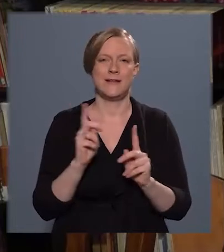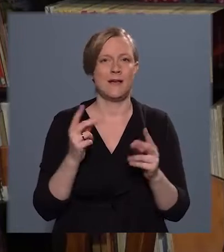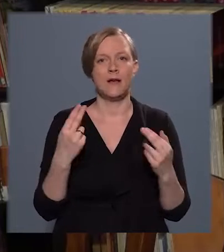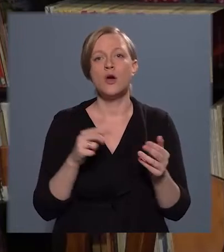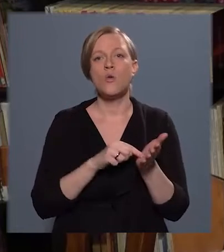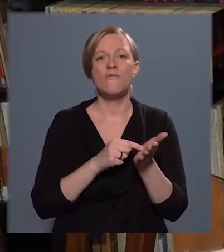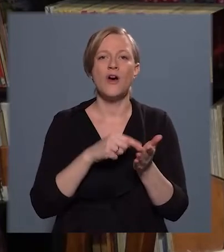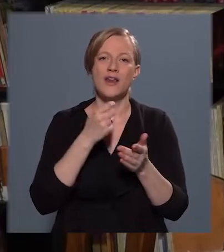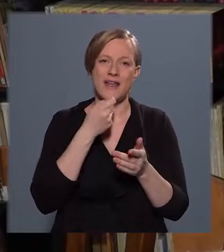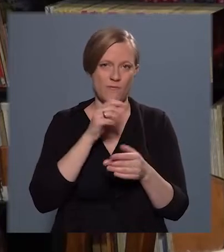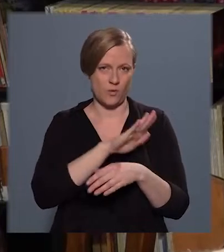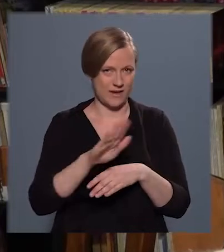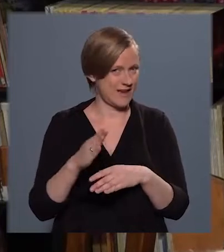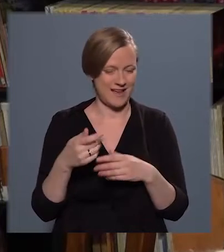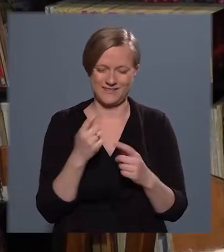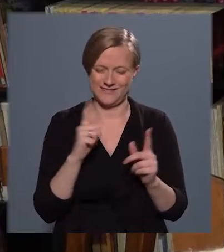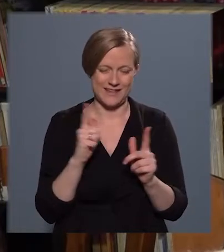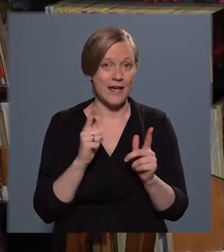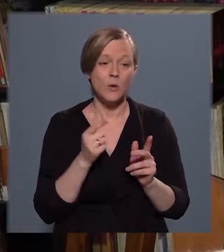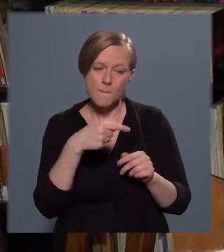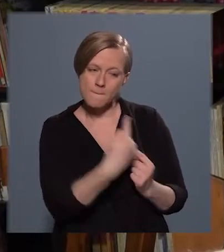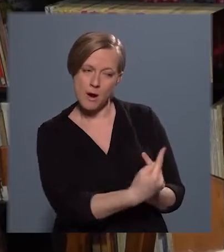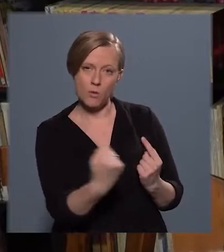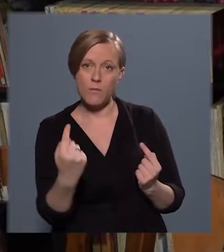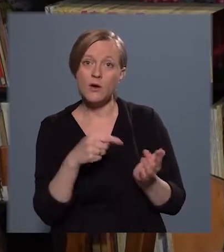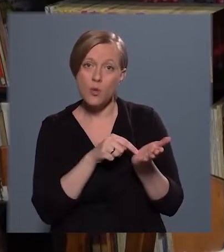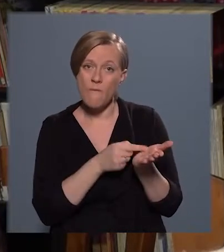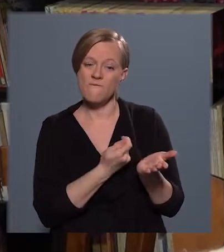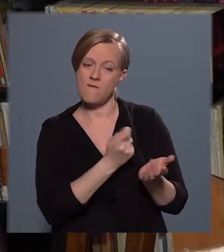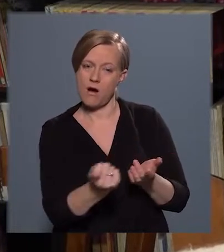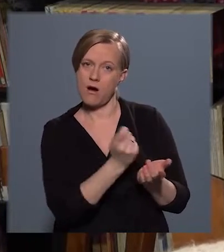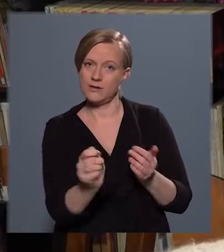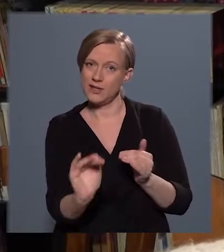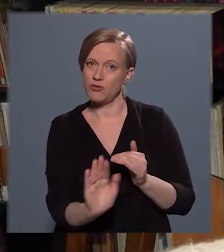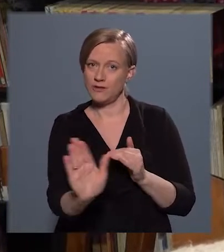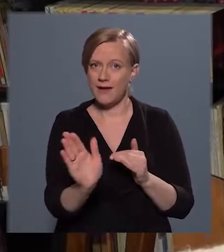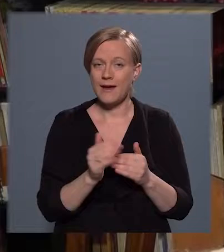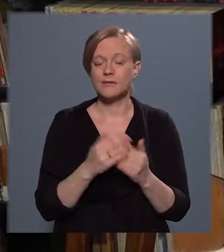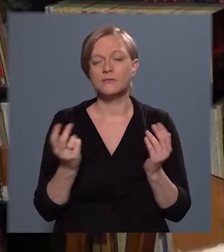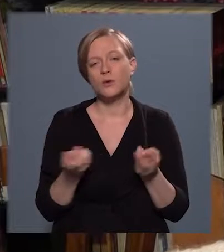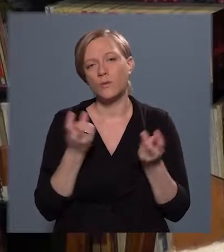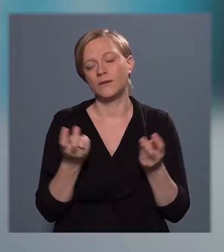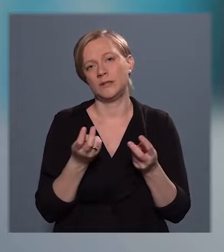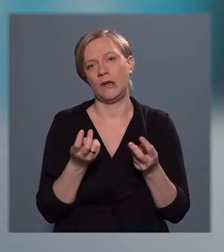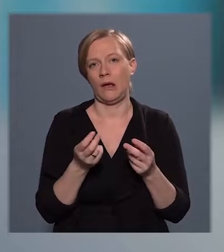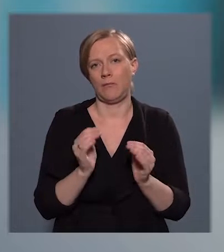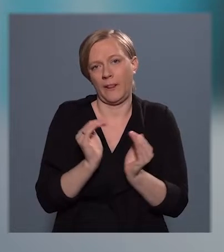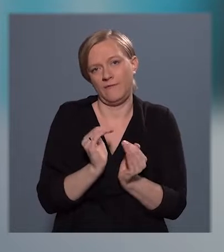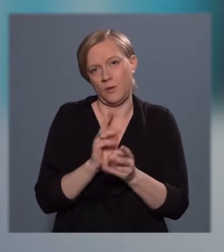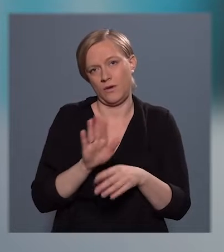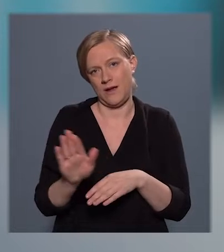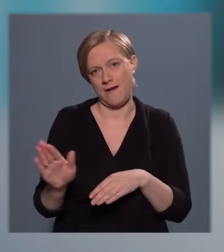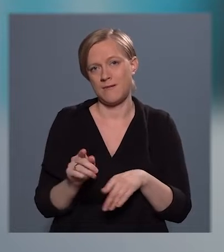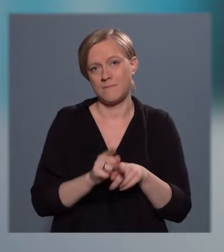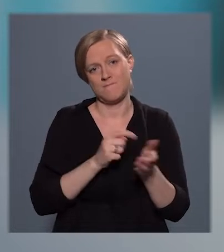rovarevő madarakat etetni, rá kell őket arra venni, hogy rovarokkal etessék a kicsinyeiket, hiszen a rovar könnyebben megemészhető egy fióka számára, mint a